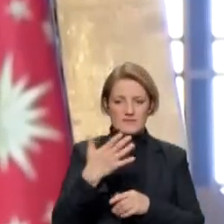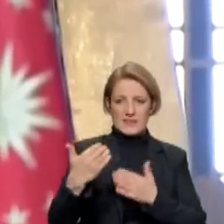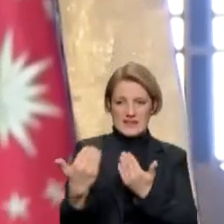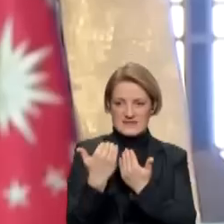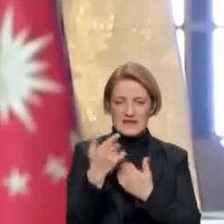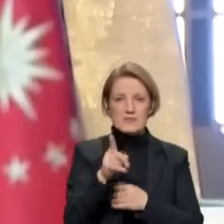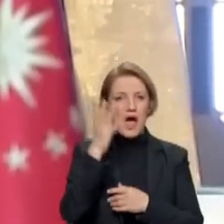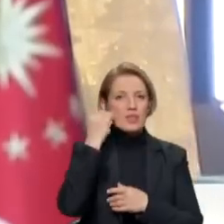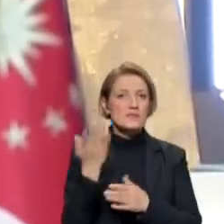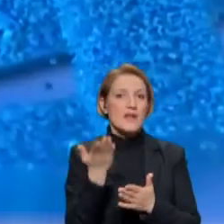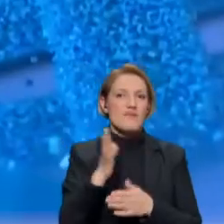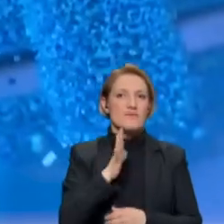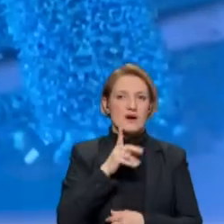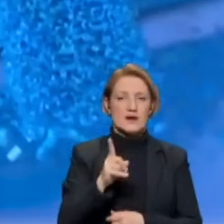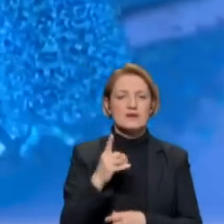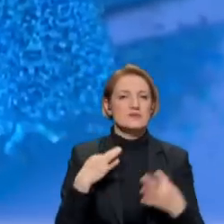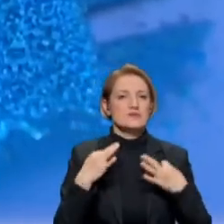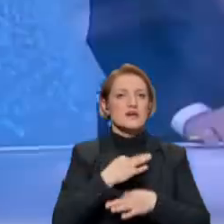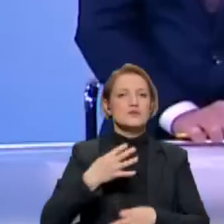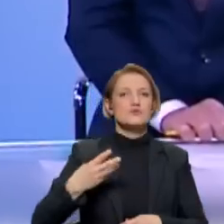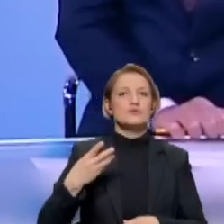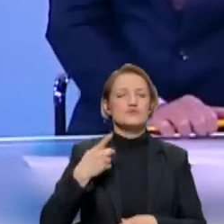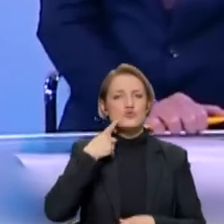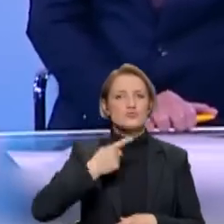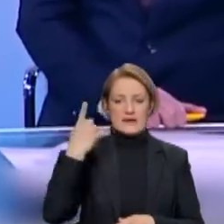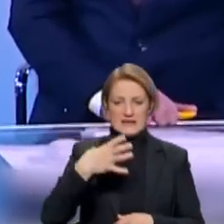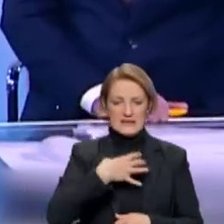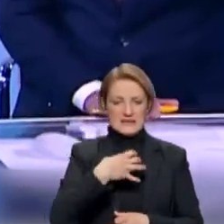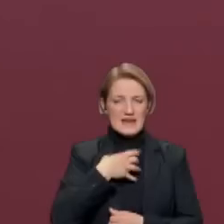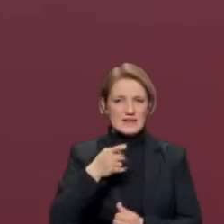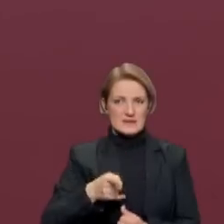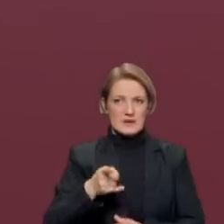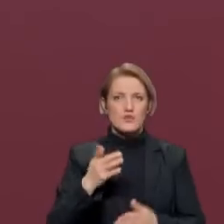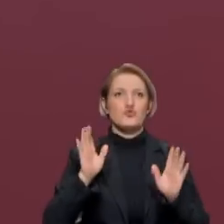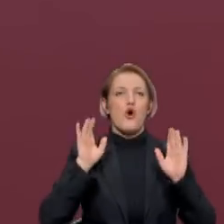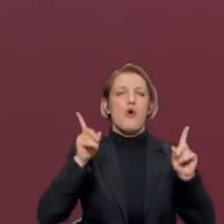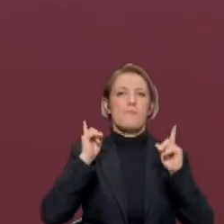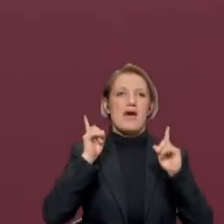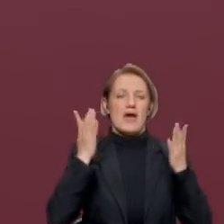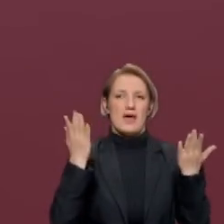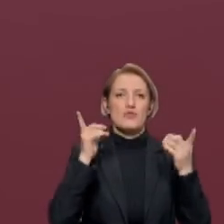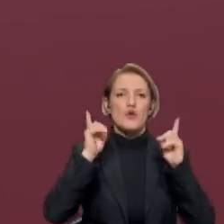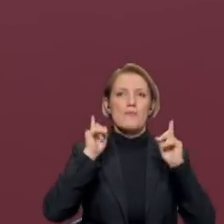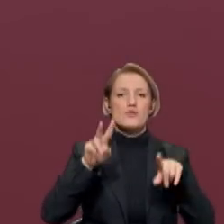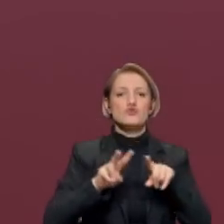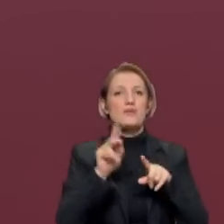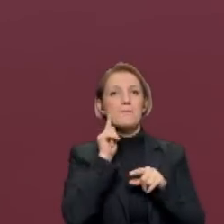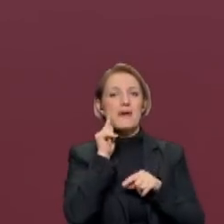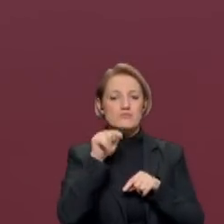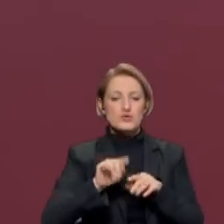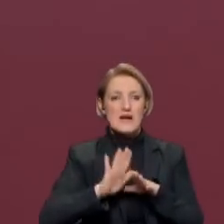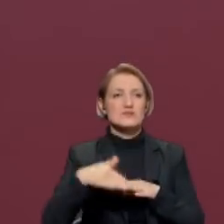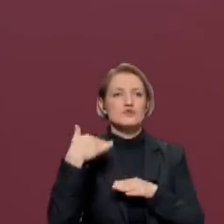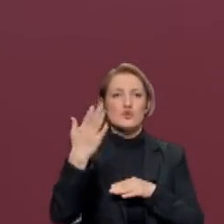vurgusunun bir anlamı daha var dedi. Bir de Sayın Cumhurbaşkanımız kendisini bir fani olarak görüyor. Tövbe estağfurullah. Yani Numan Bey'in buradan